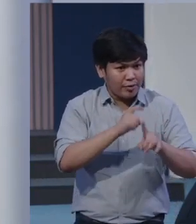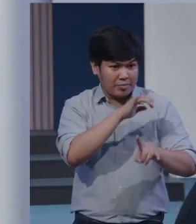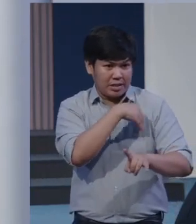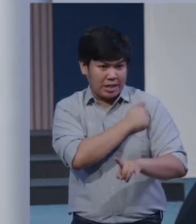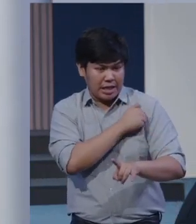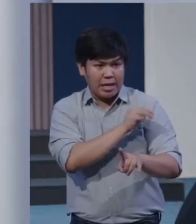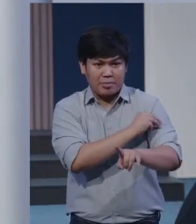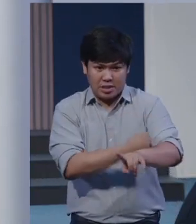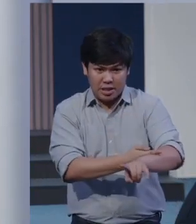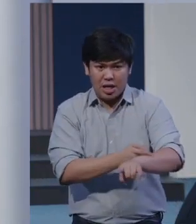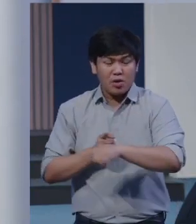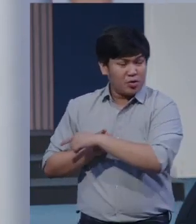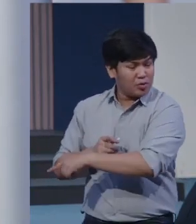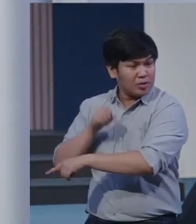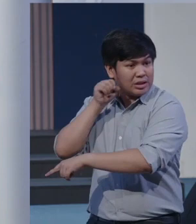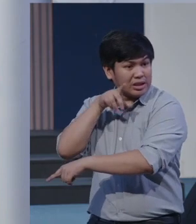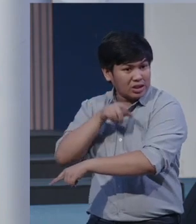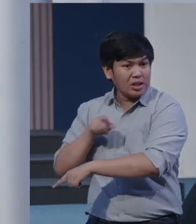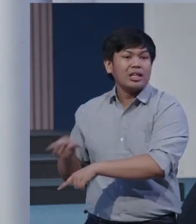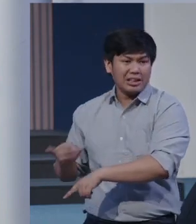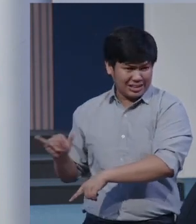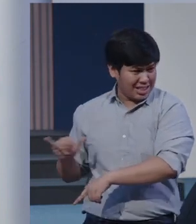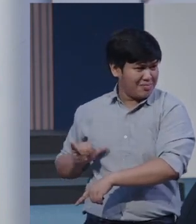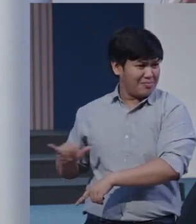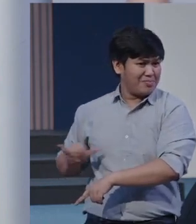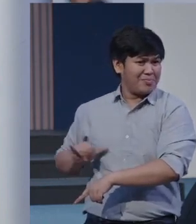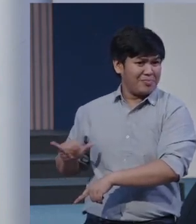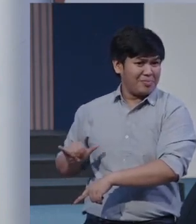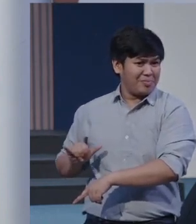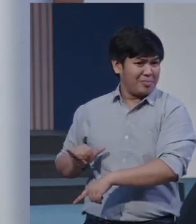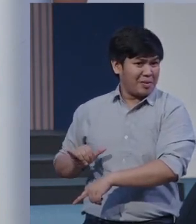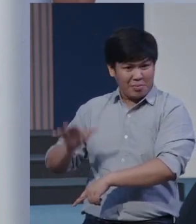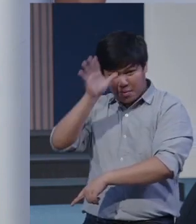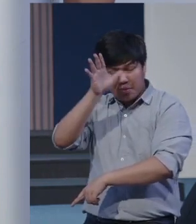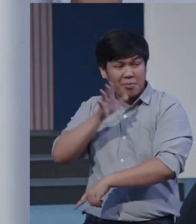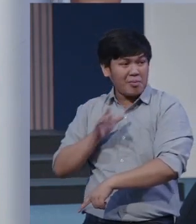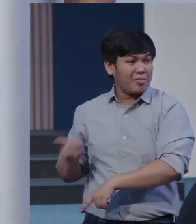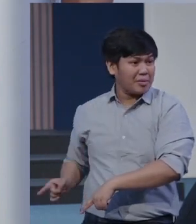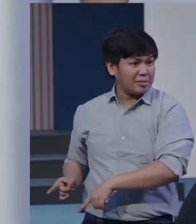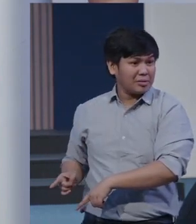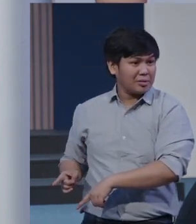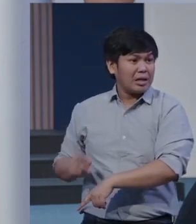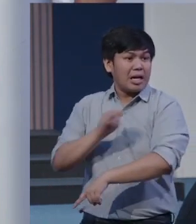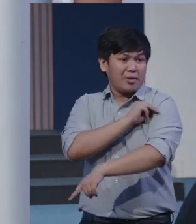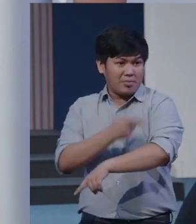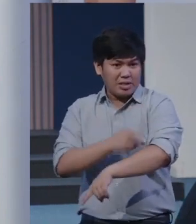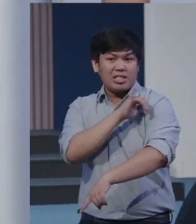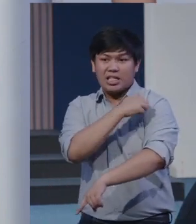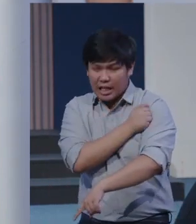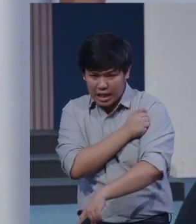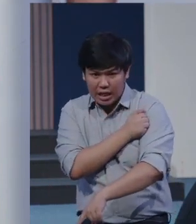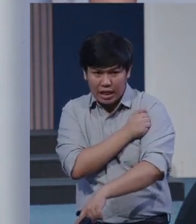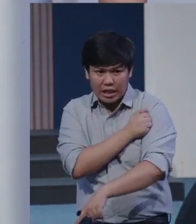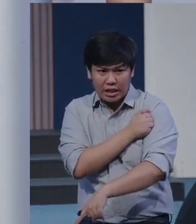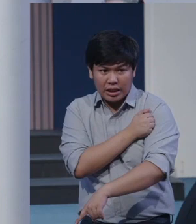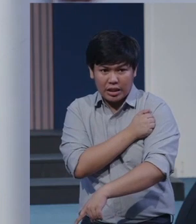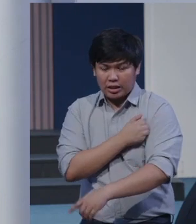magkakapatid sa pananampalataya Pwede po tayong magtawagan na tol Kamusta ka na